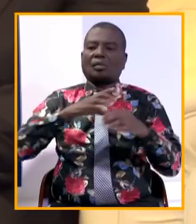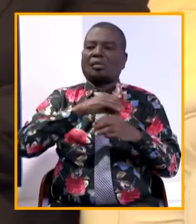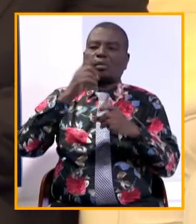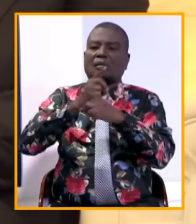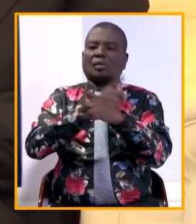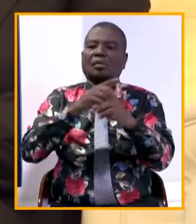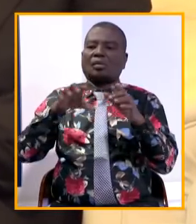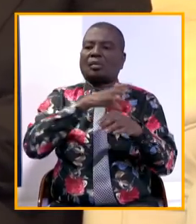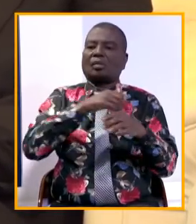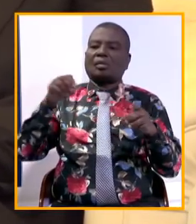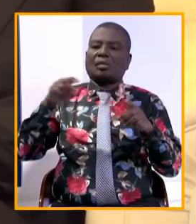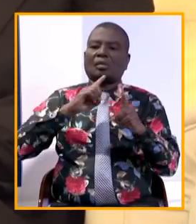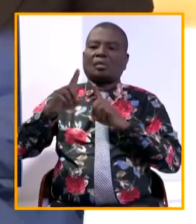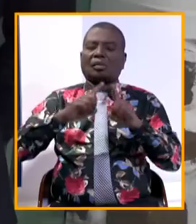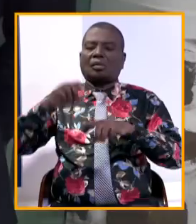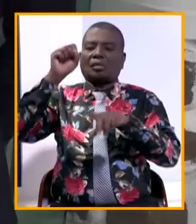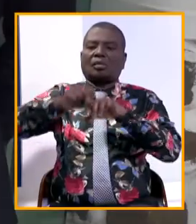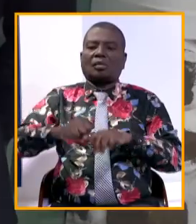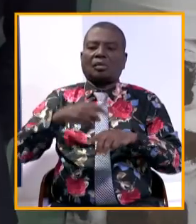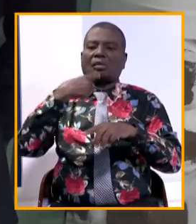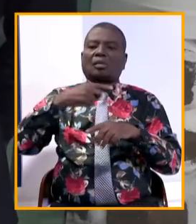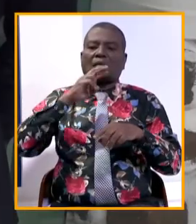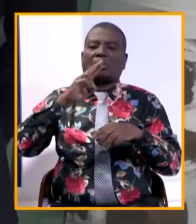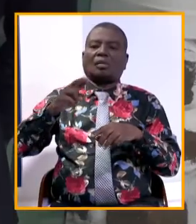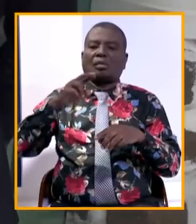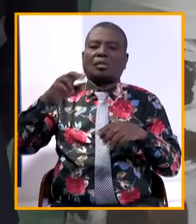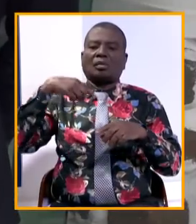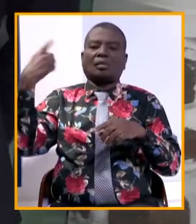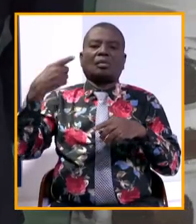développement et puis on a parlé des sujets qui sont